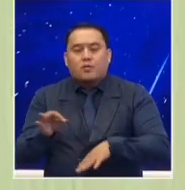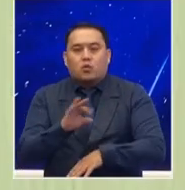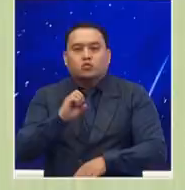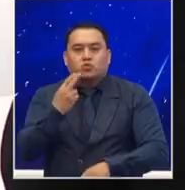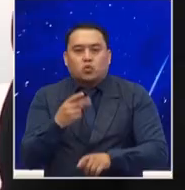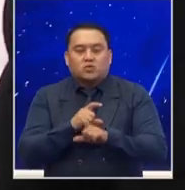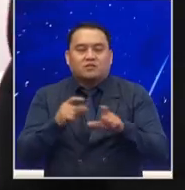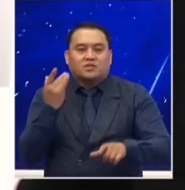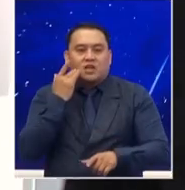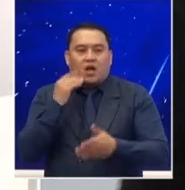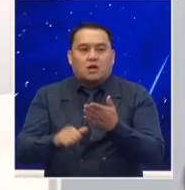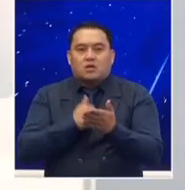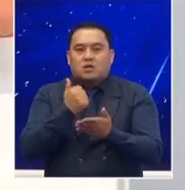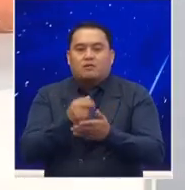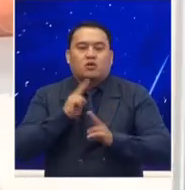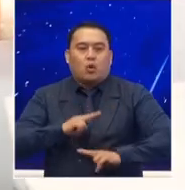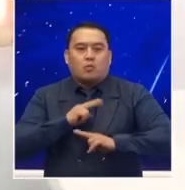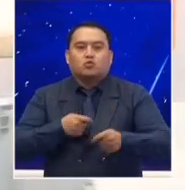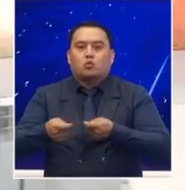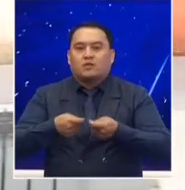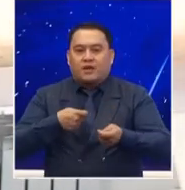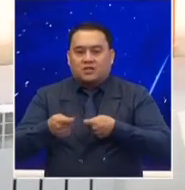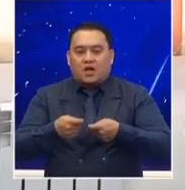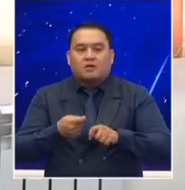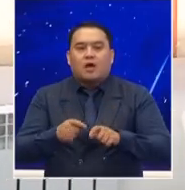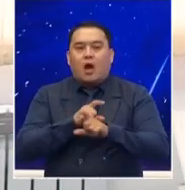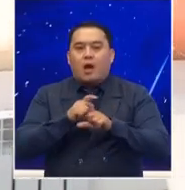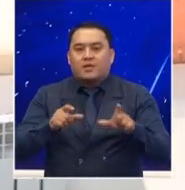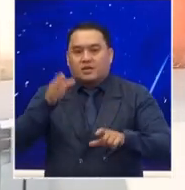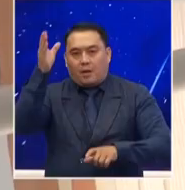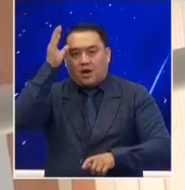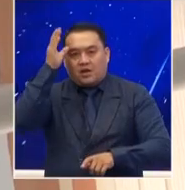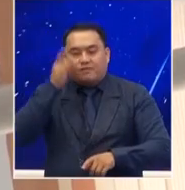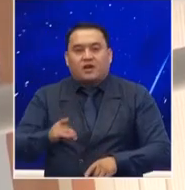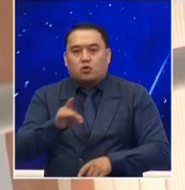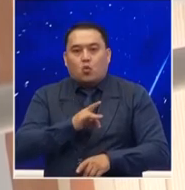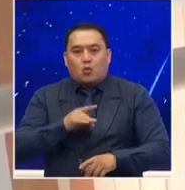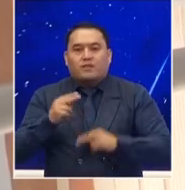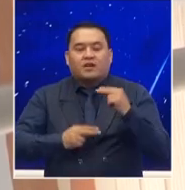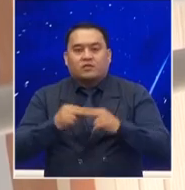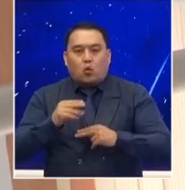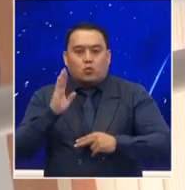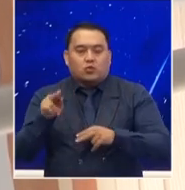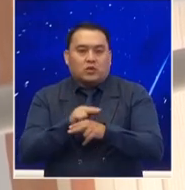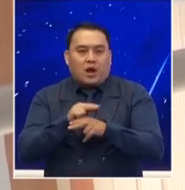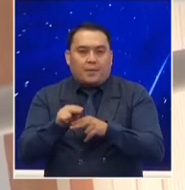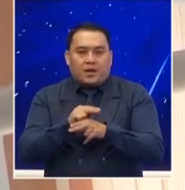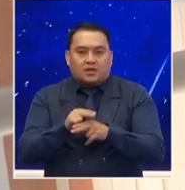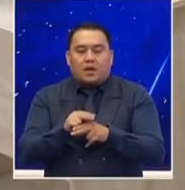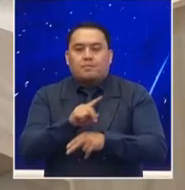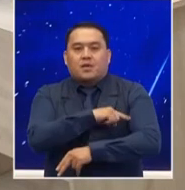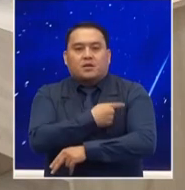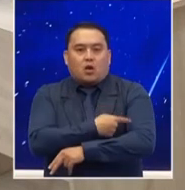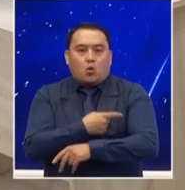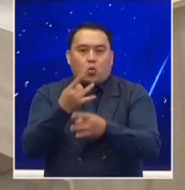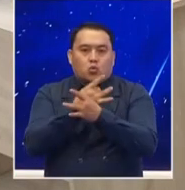социальная сфера всегда в приоритете в работе руководства области. Помимо объектов образования, в регионе будут возводиться и реконструироваться ряд